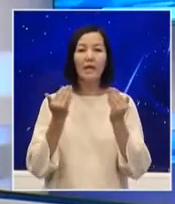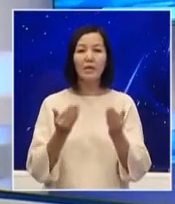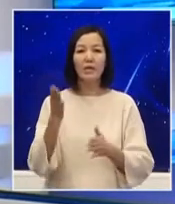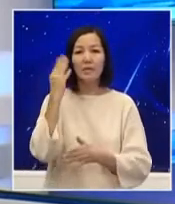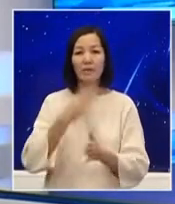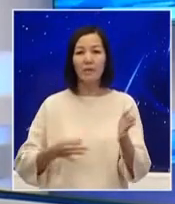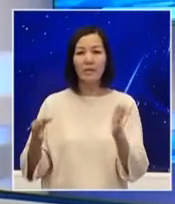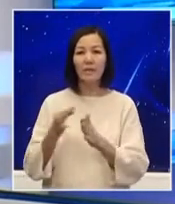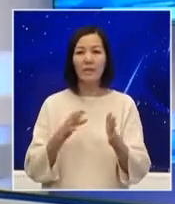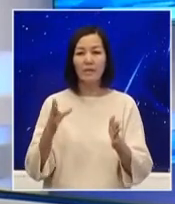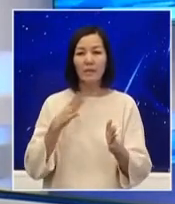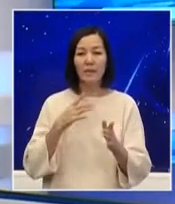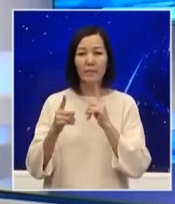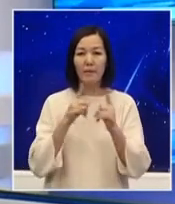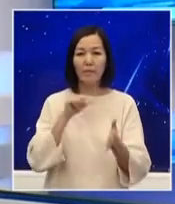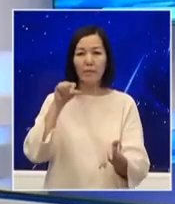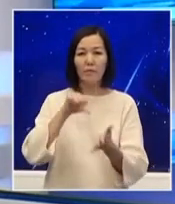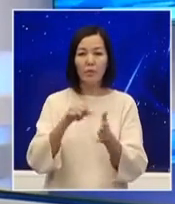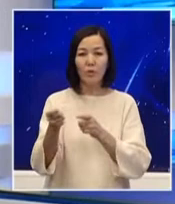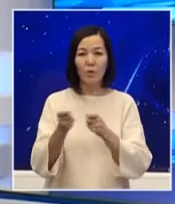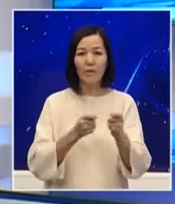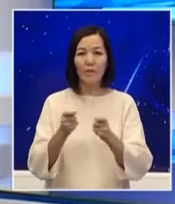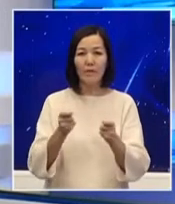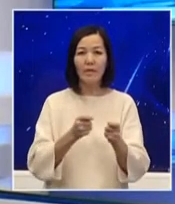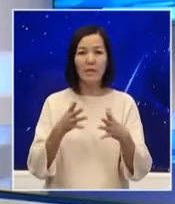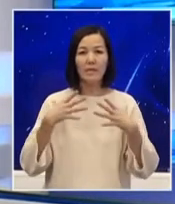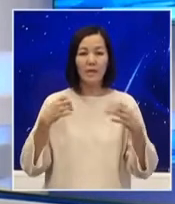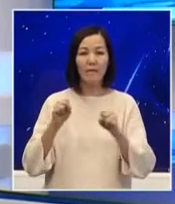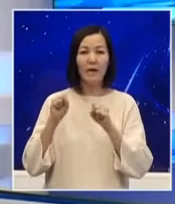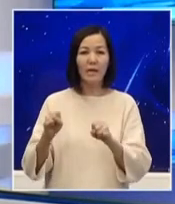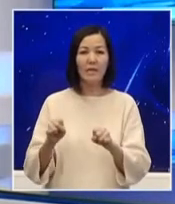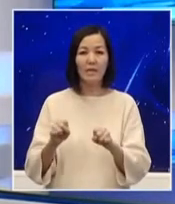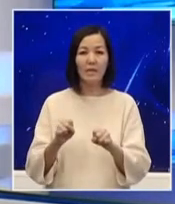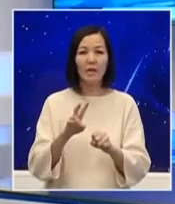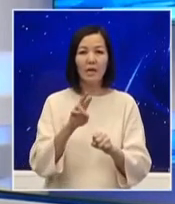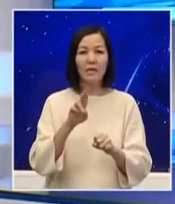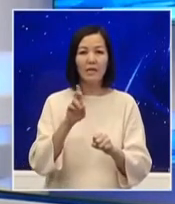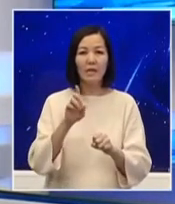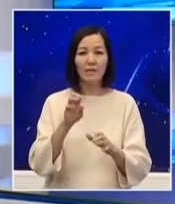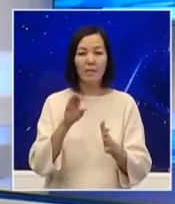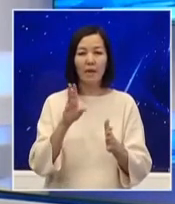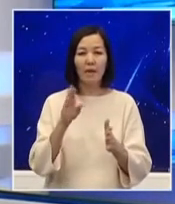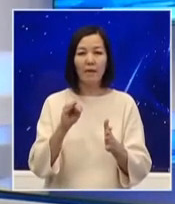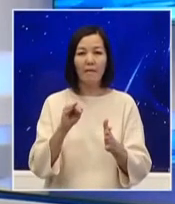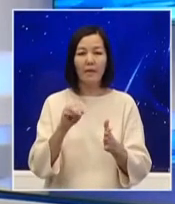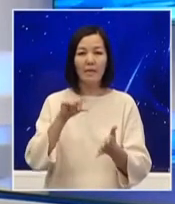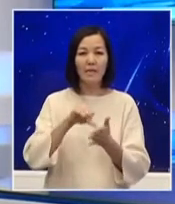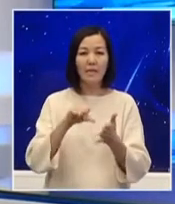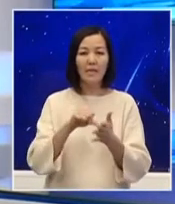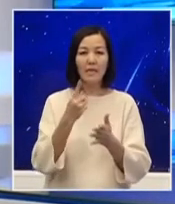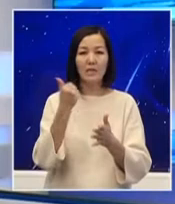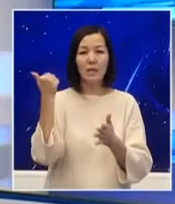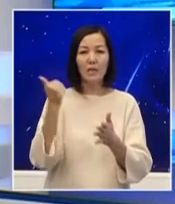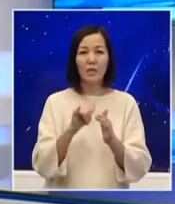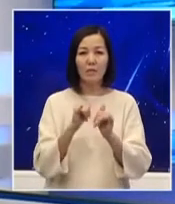Алматинской области стало известно на брифинге с участием руководителя управления здравоохранения Умирзака Неизбекова. По словам спикера,